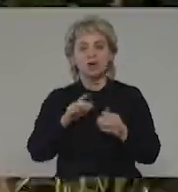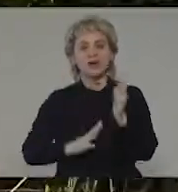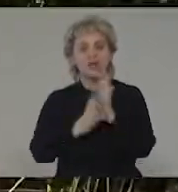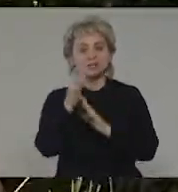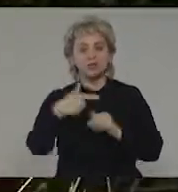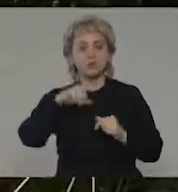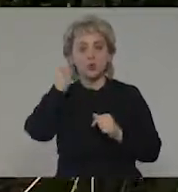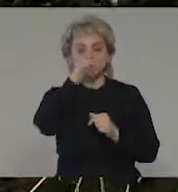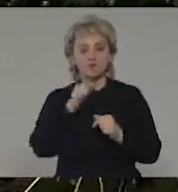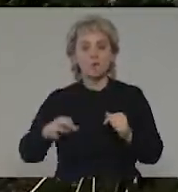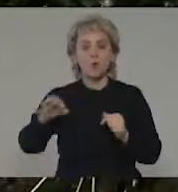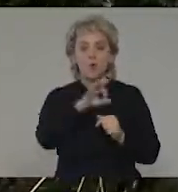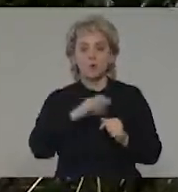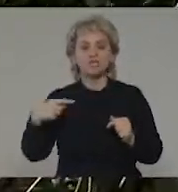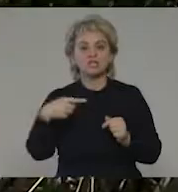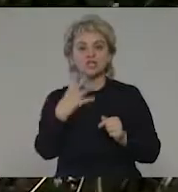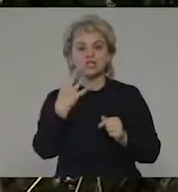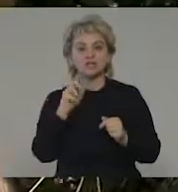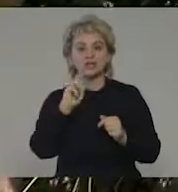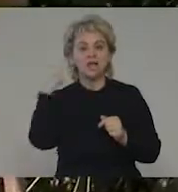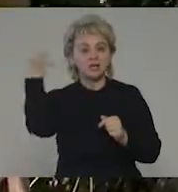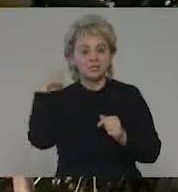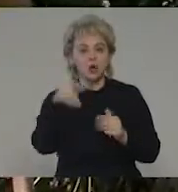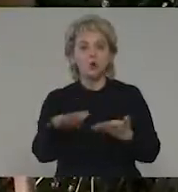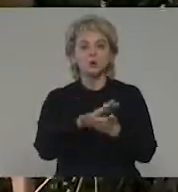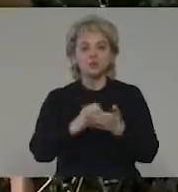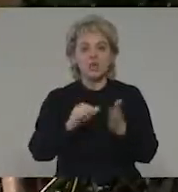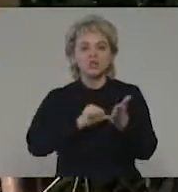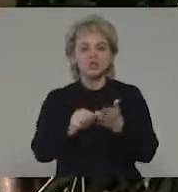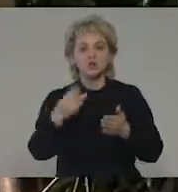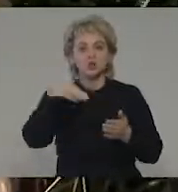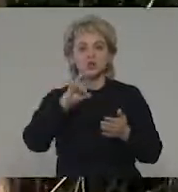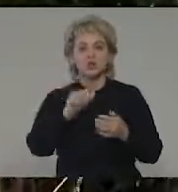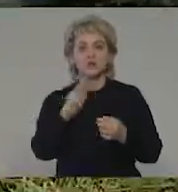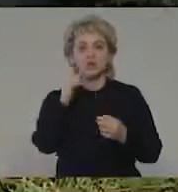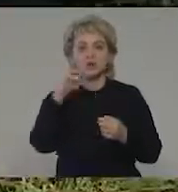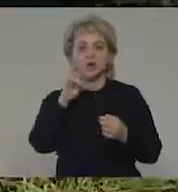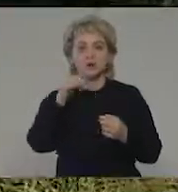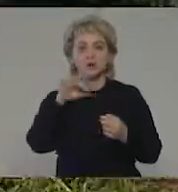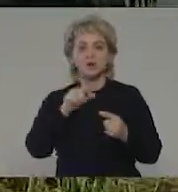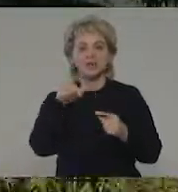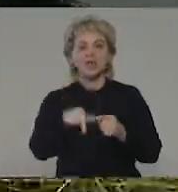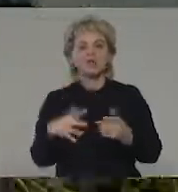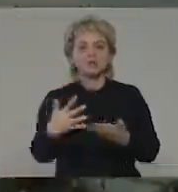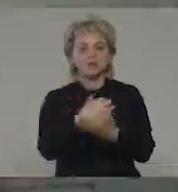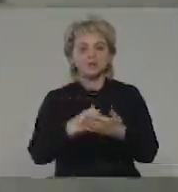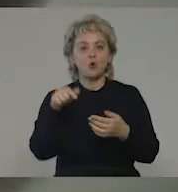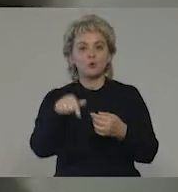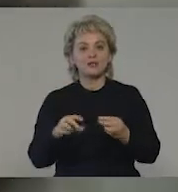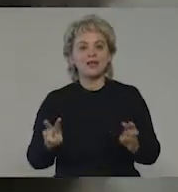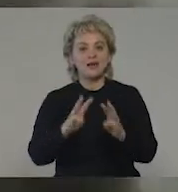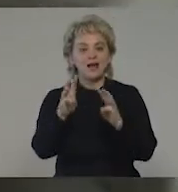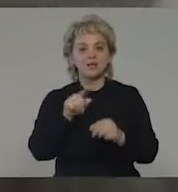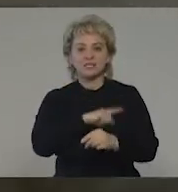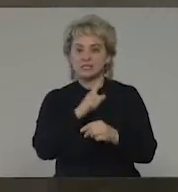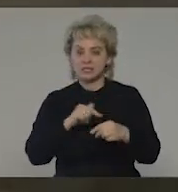В прошлом году по области 1400 казаков уничтожили 60 тонн конопли. И здесь собранный урожай горит